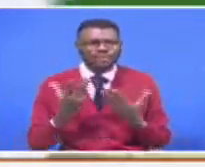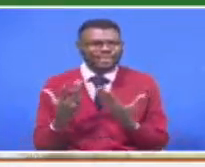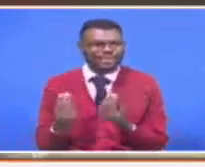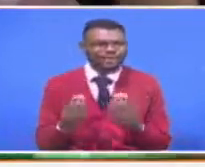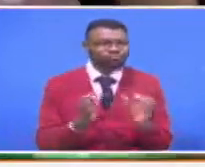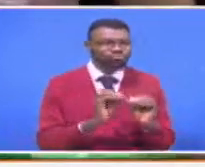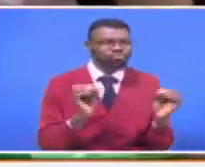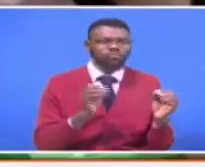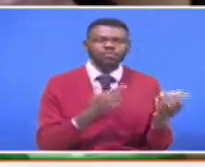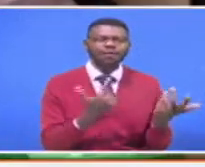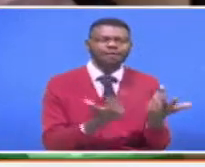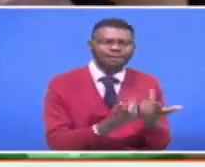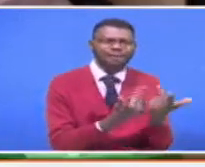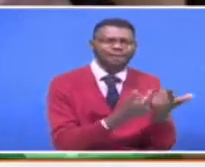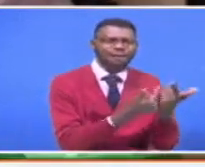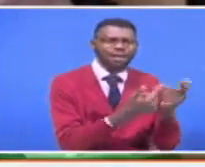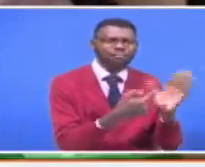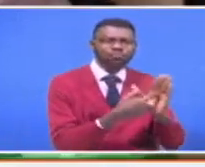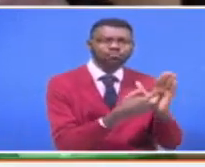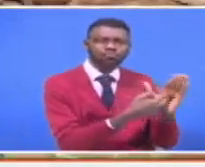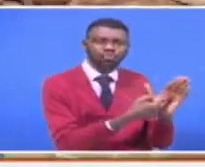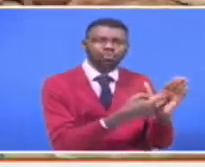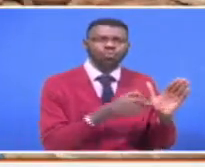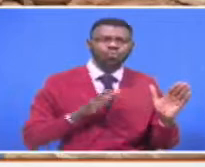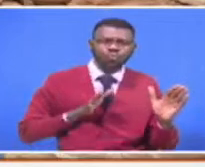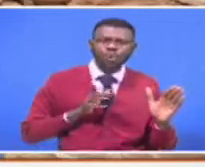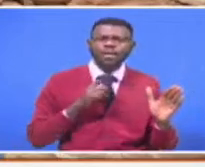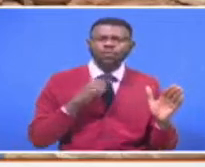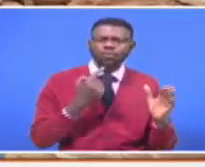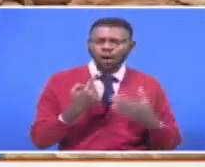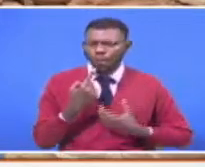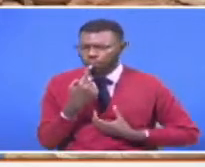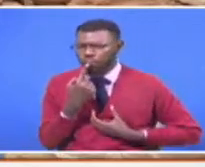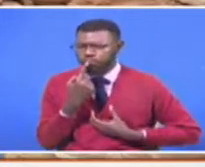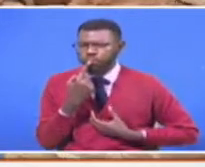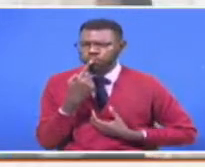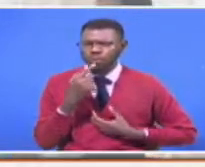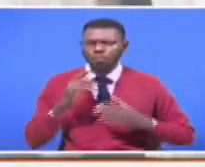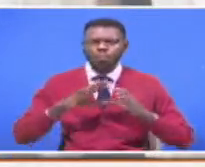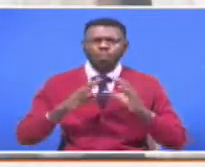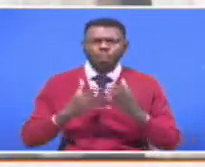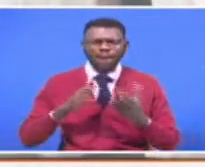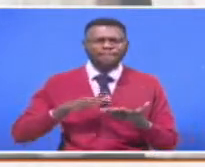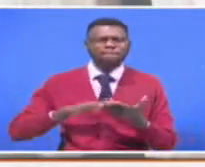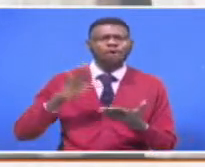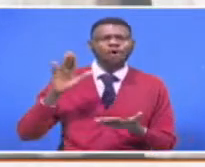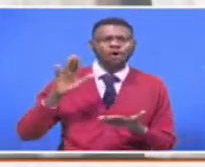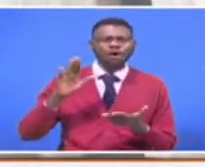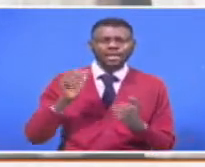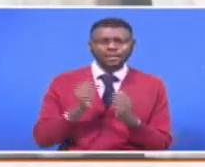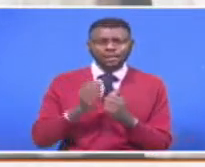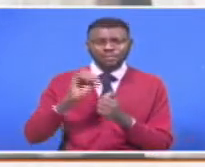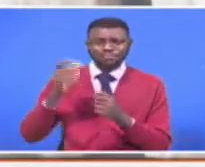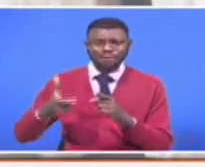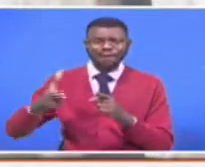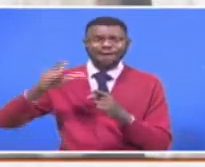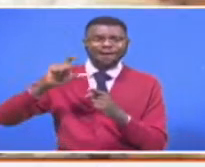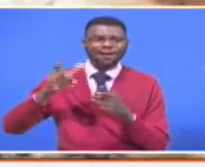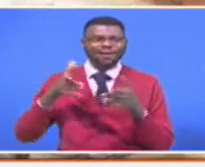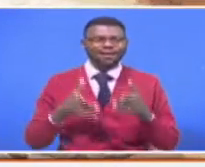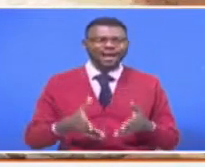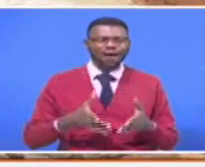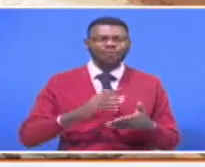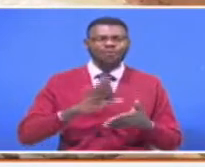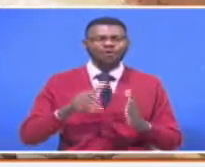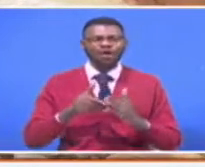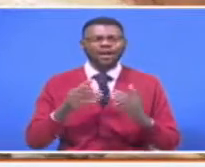Takwimu zinaonyesha kwamba viwango vya unyonyeshaji vimeongezeka ulimwenguni kwa 10% na kufikia